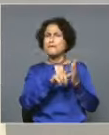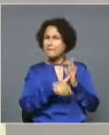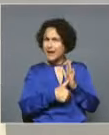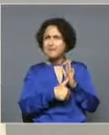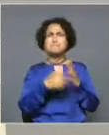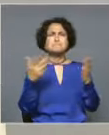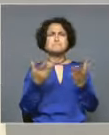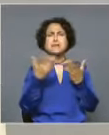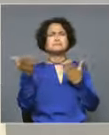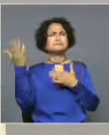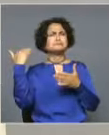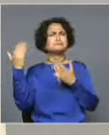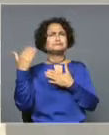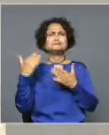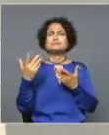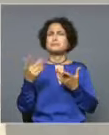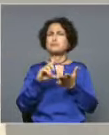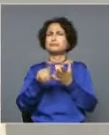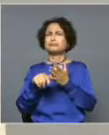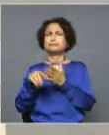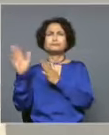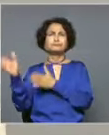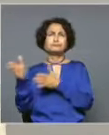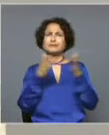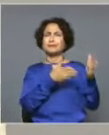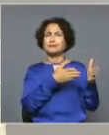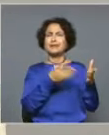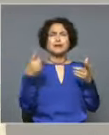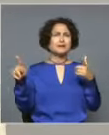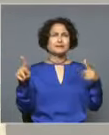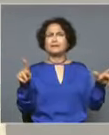едно спрямо друго във времето десетилетия, но така или иначе